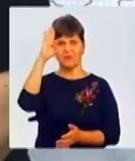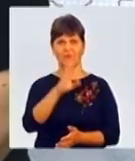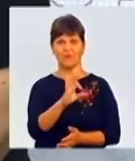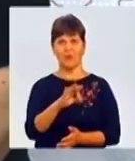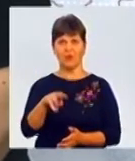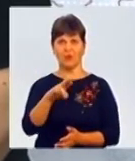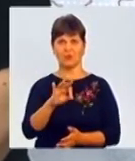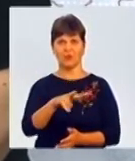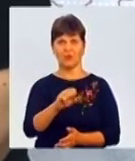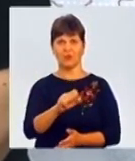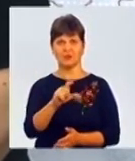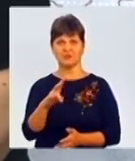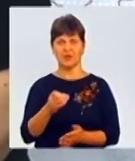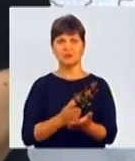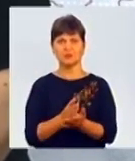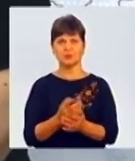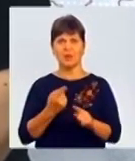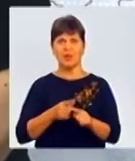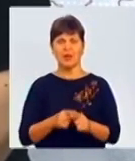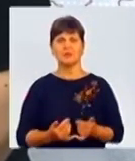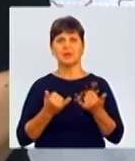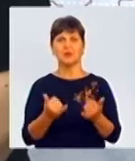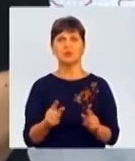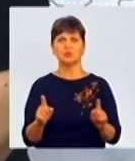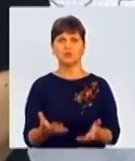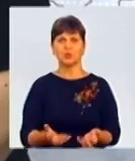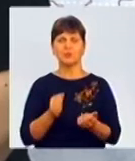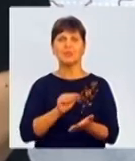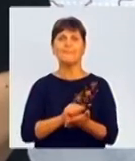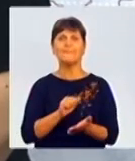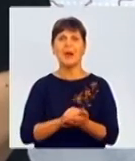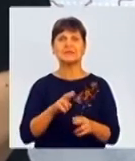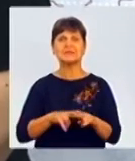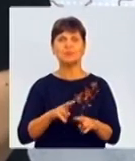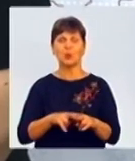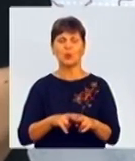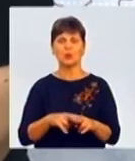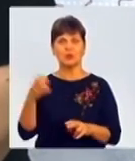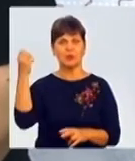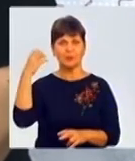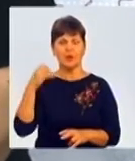таки, це для того, щоб отримати паспорт на цей пляж. В більшості